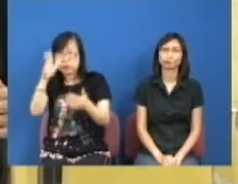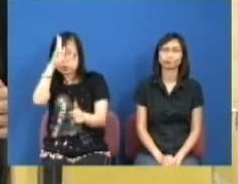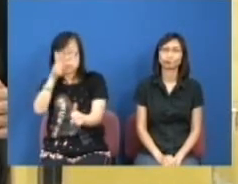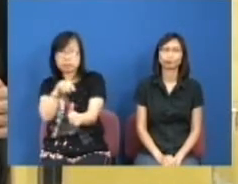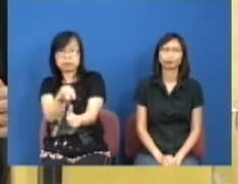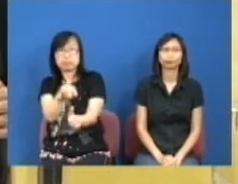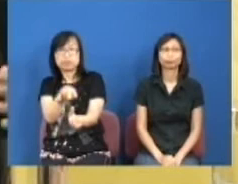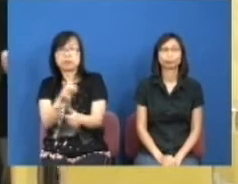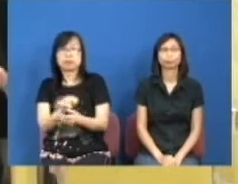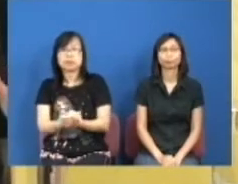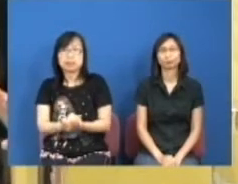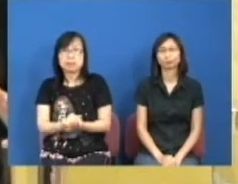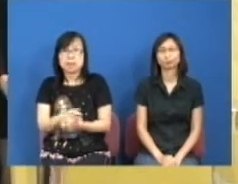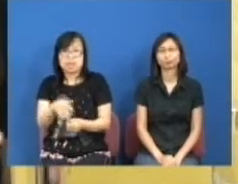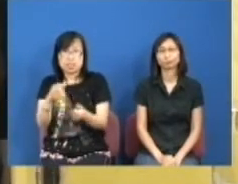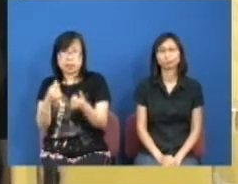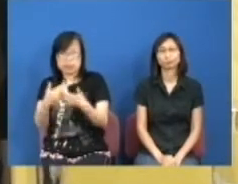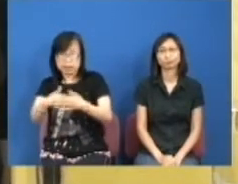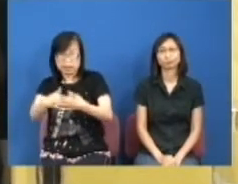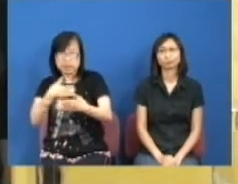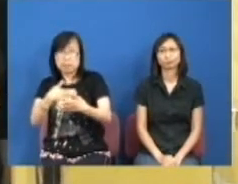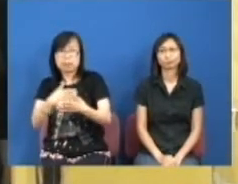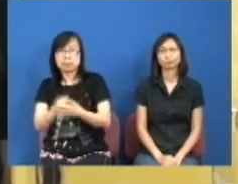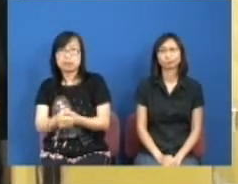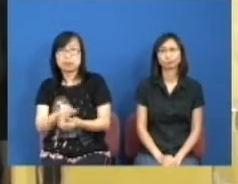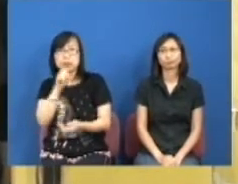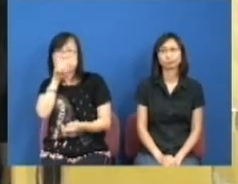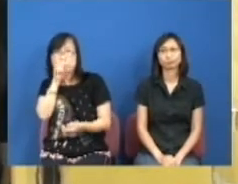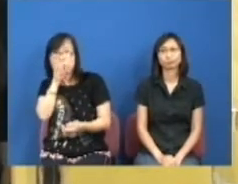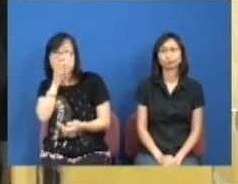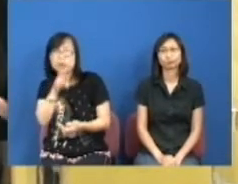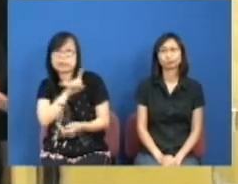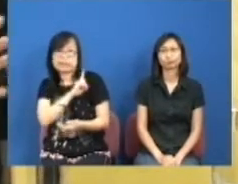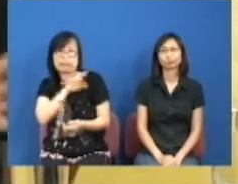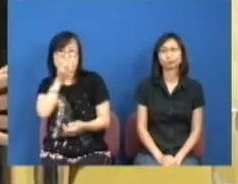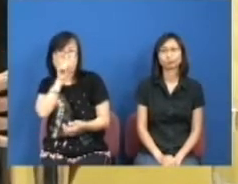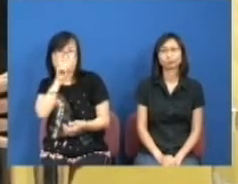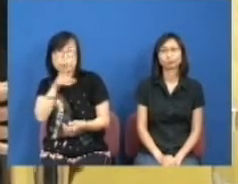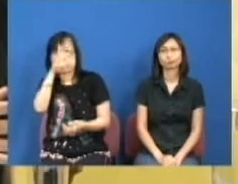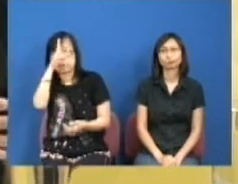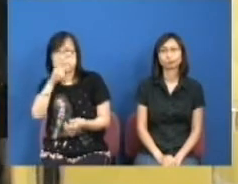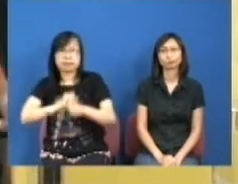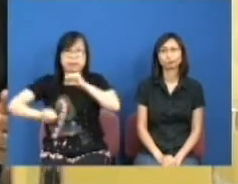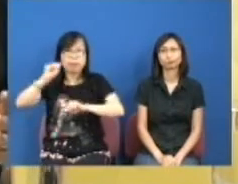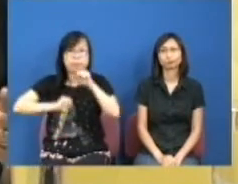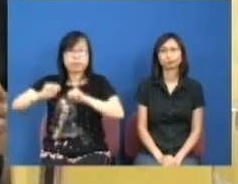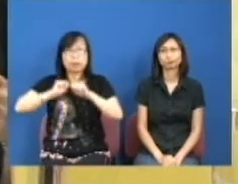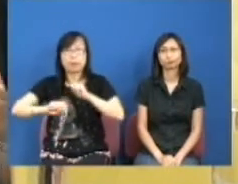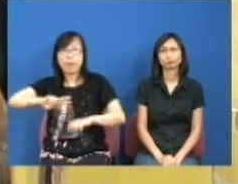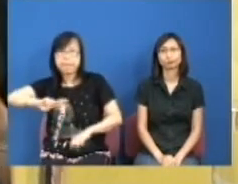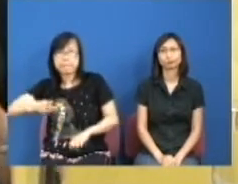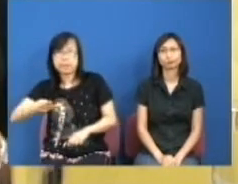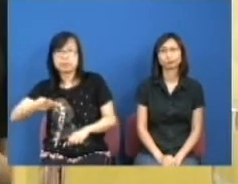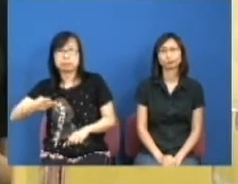除即係由之前我哋講嘅即係好似自己喺度自己講嘢嘅一啲嘅政治行動咧，就變咗係一